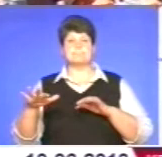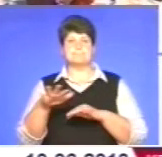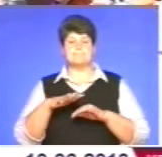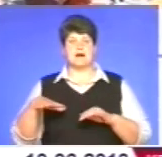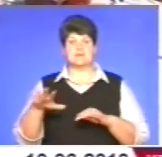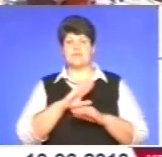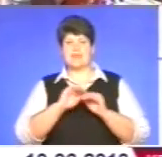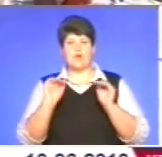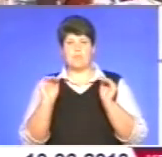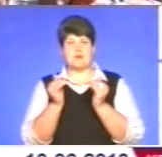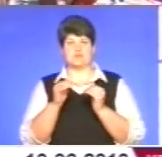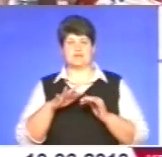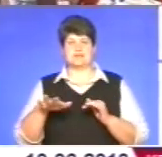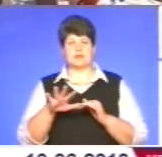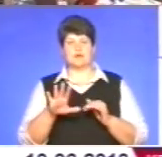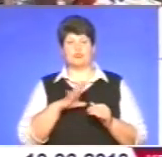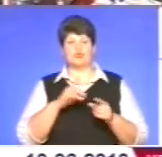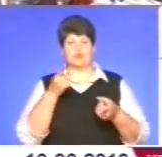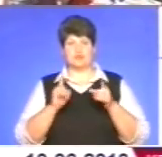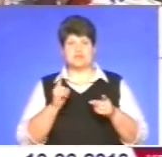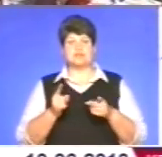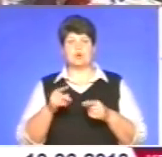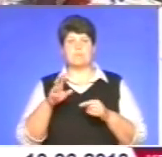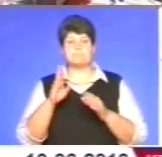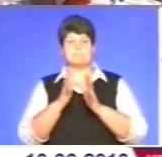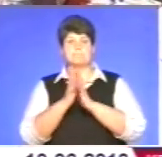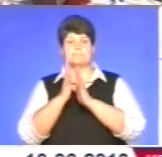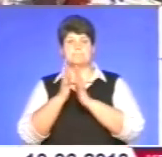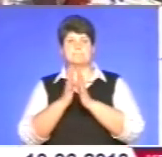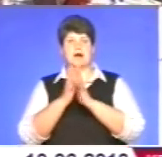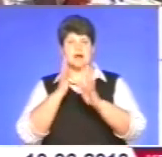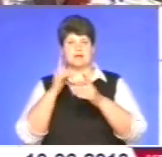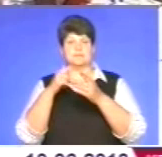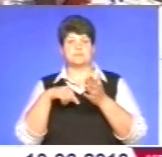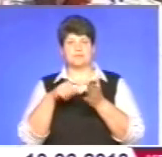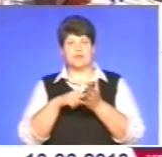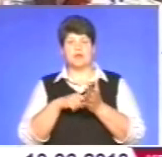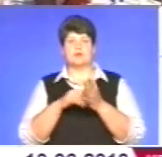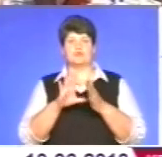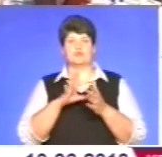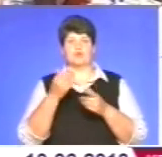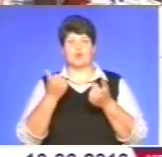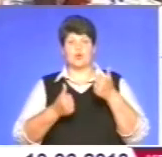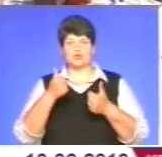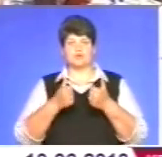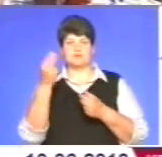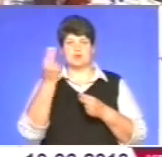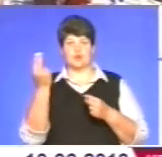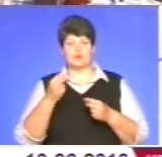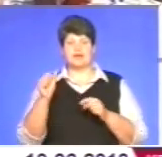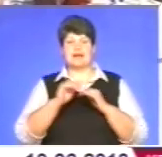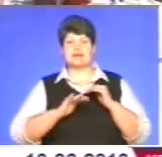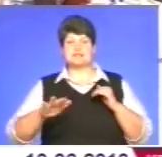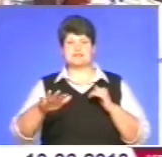заходами. В програмі дійства було не тільки парад білицями міста, був конкурс малюнків на асфальті, змагання з вуличного футболу,